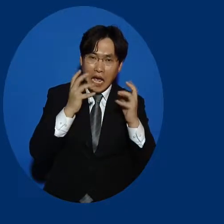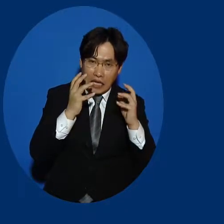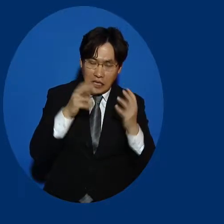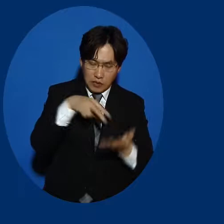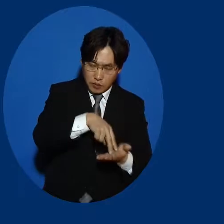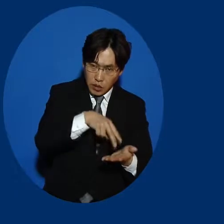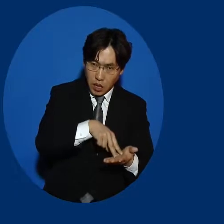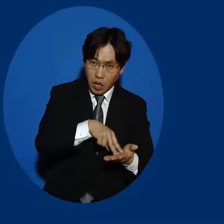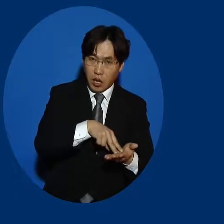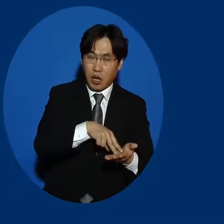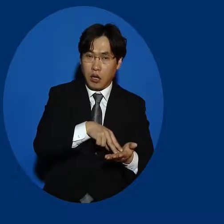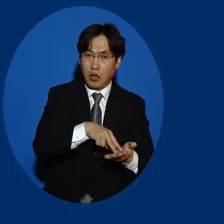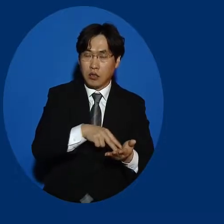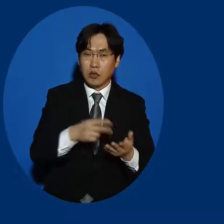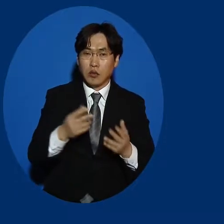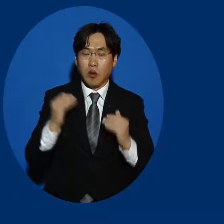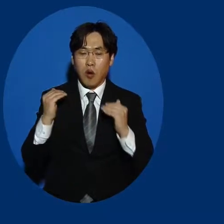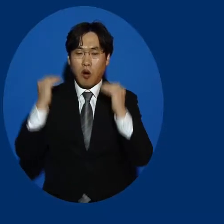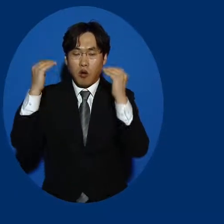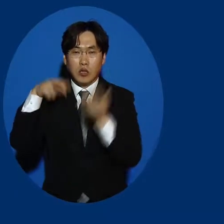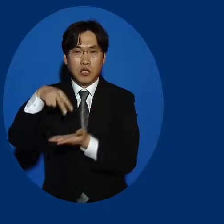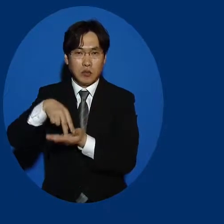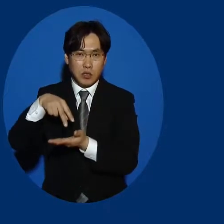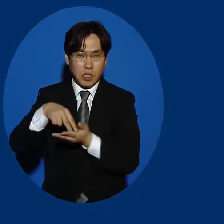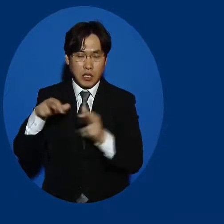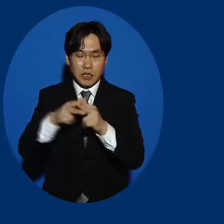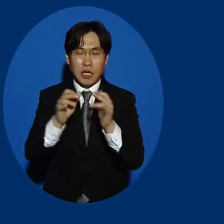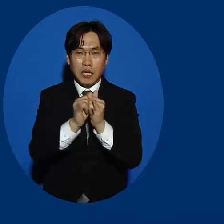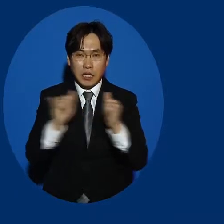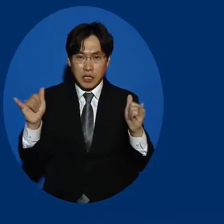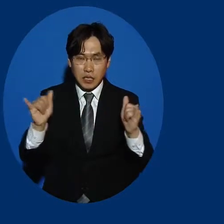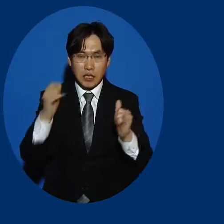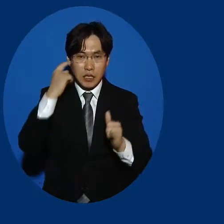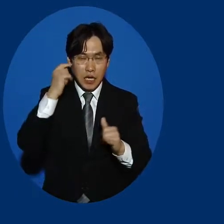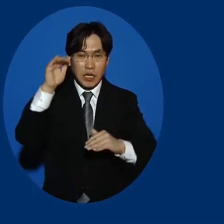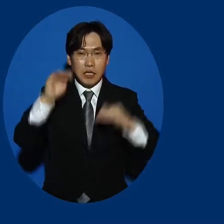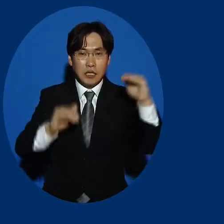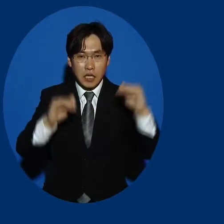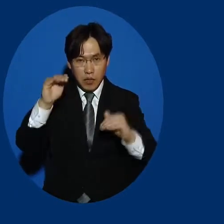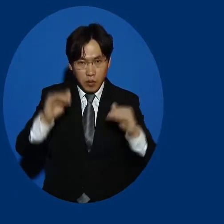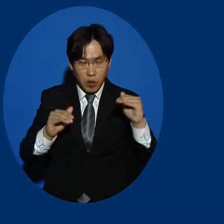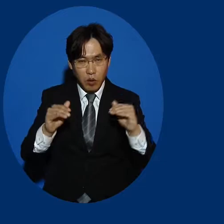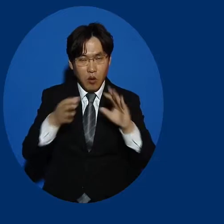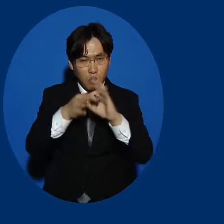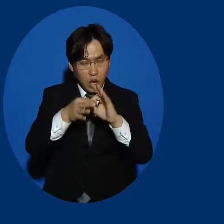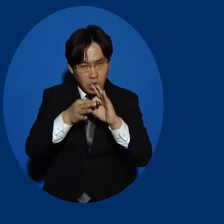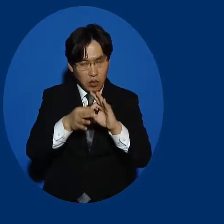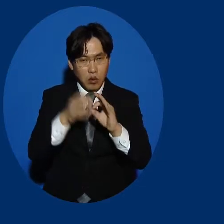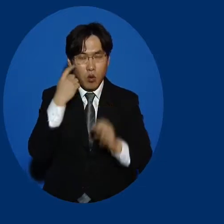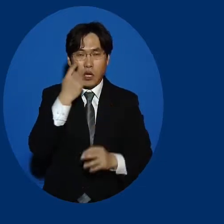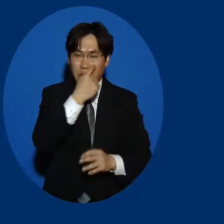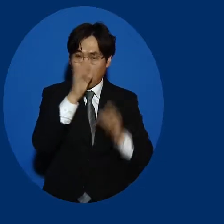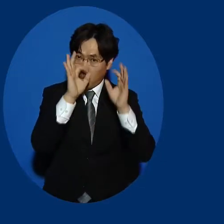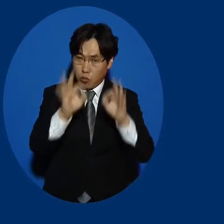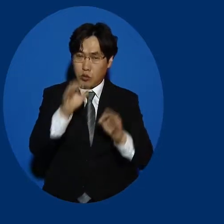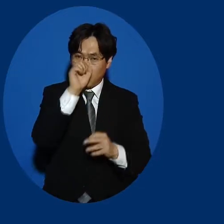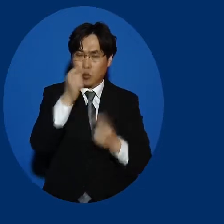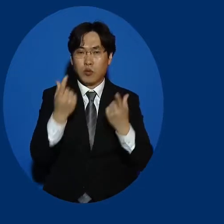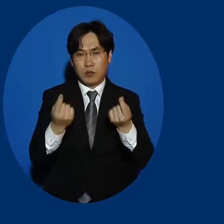장애인과 어른의 눈으로 본 장애인의 차이를 우리가 한번 확인해 보면 알 수